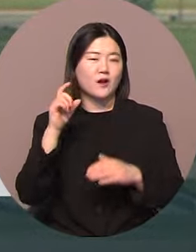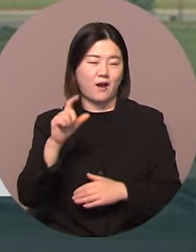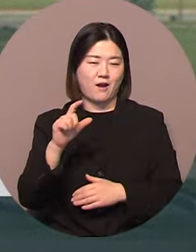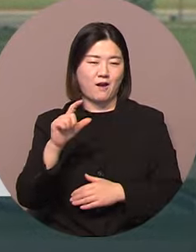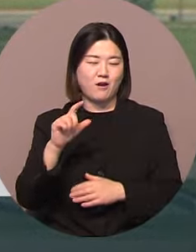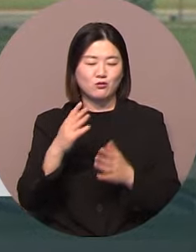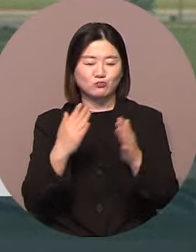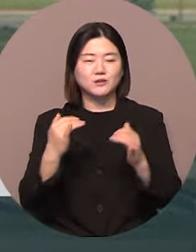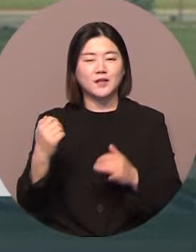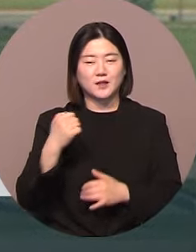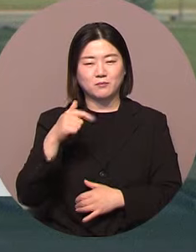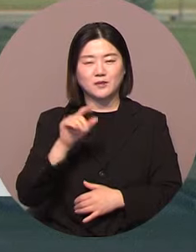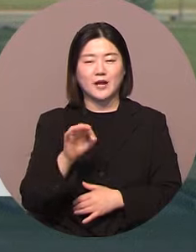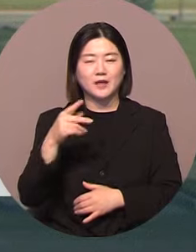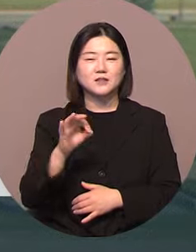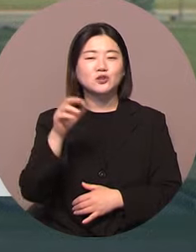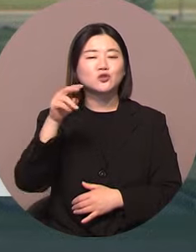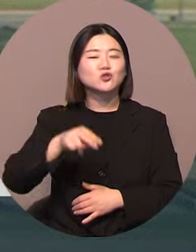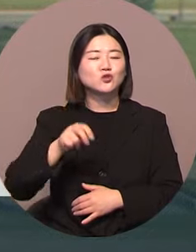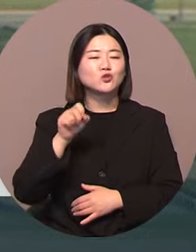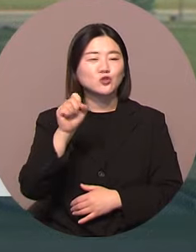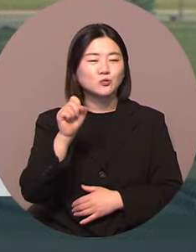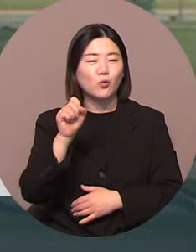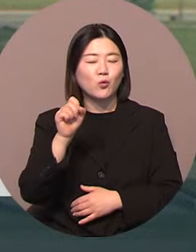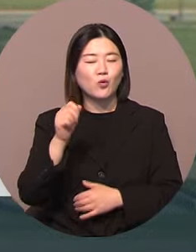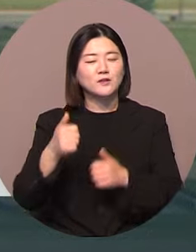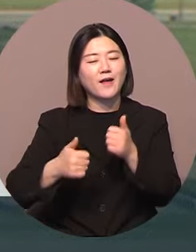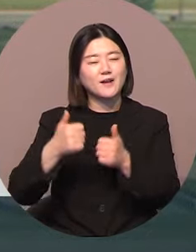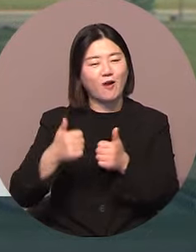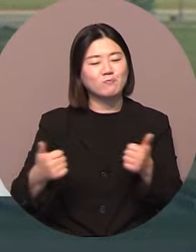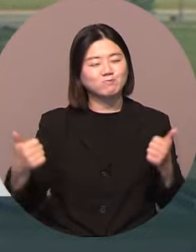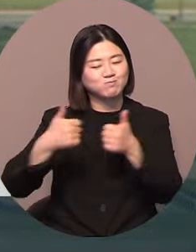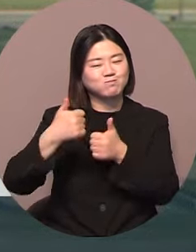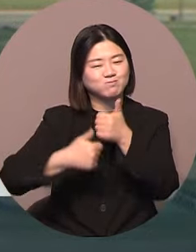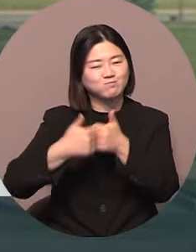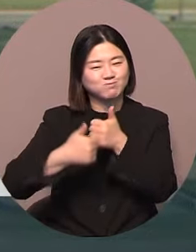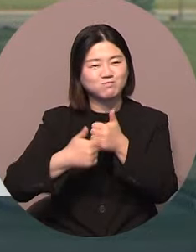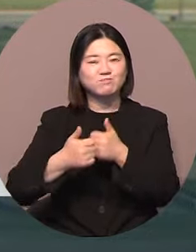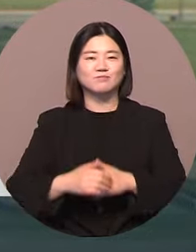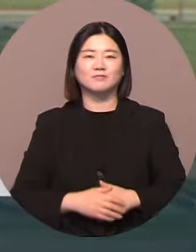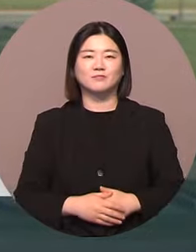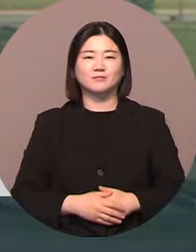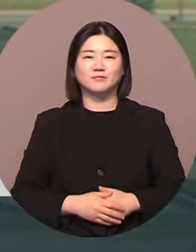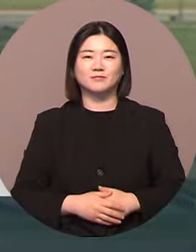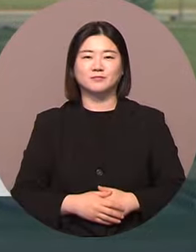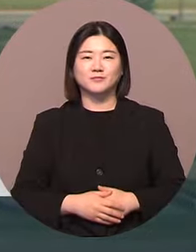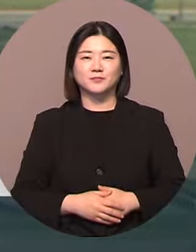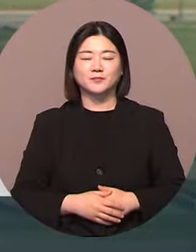내세운 국민의 힘 강승규 후보의 양자 대결 빅매치가 성사 태입니다